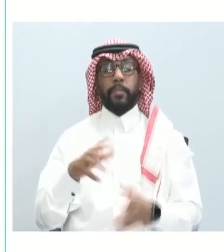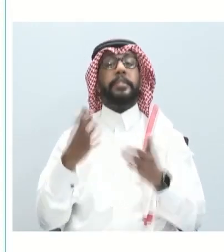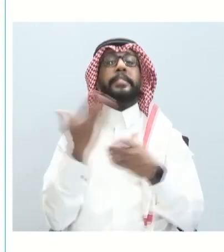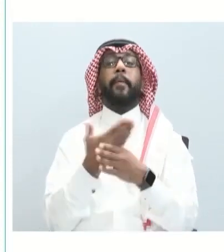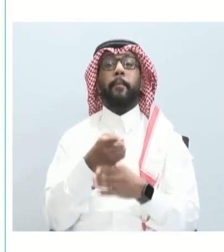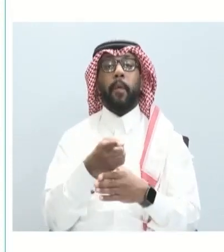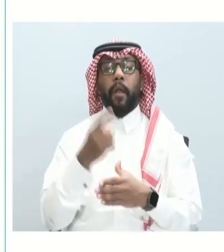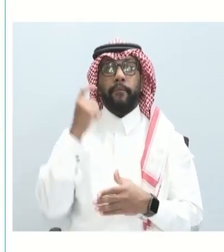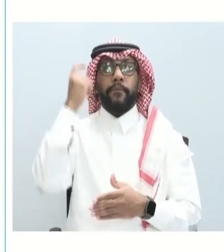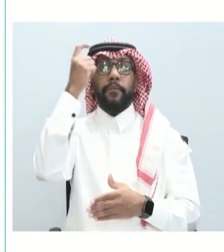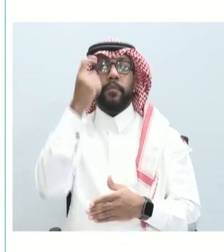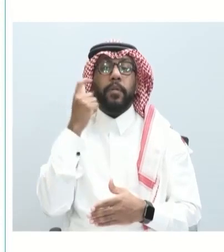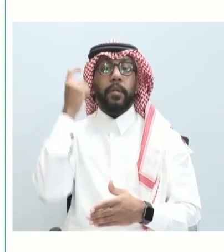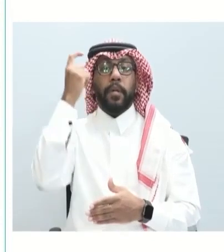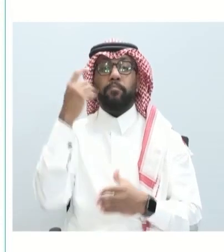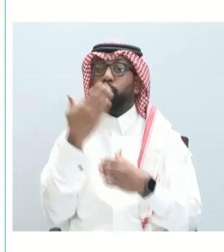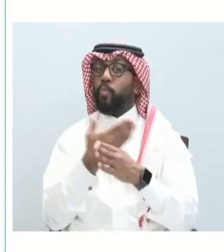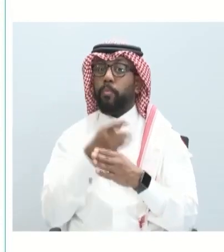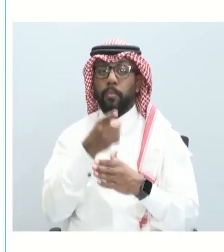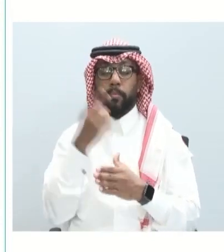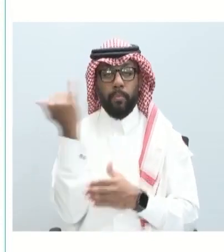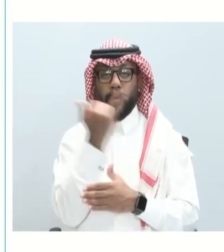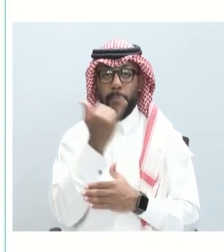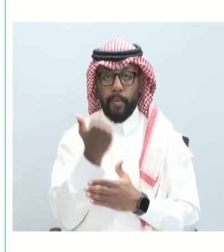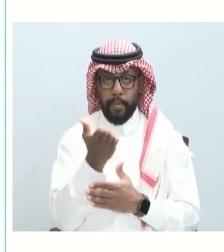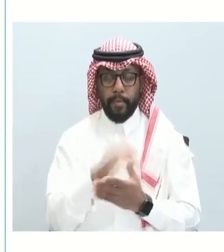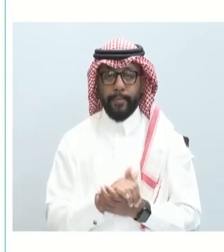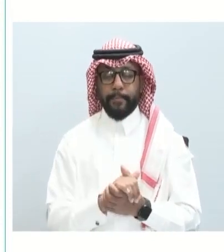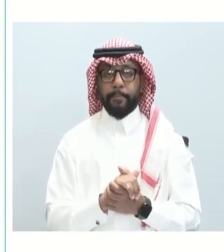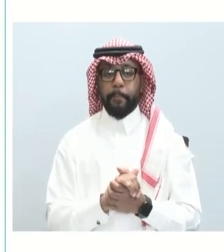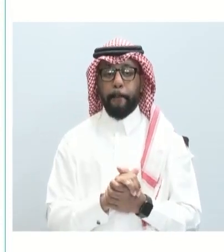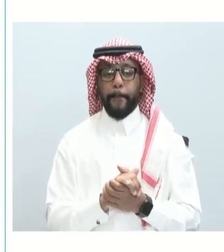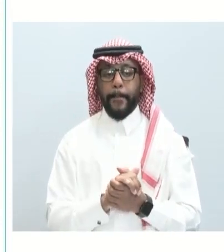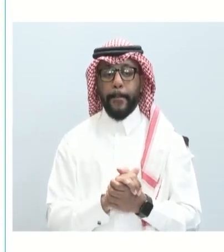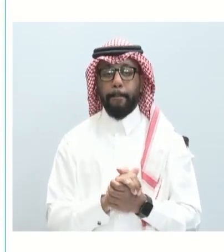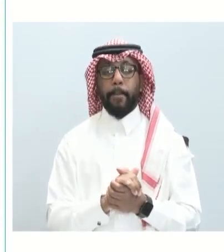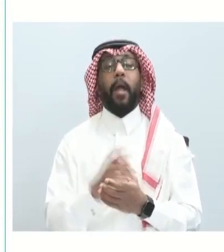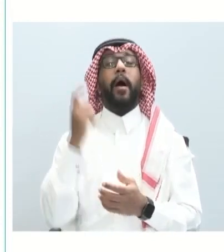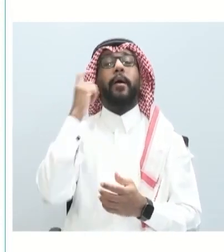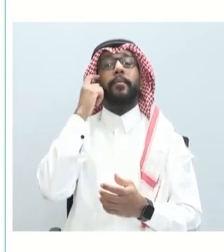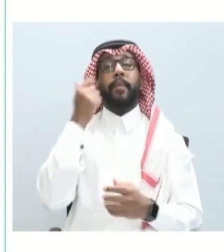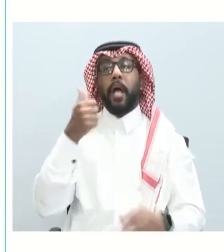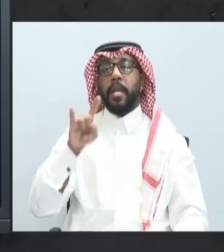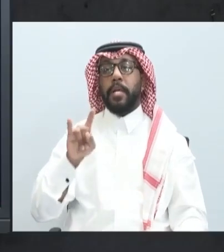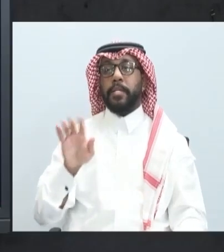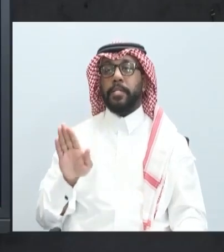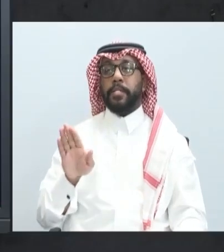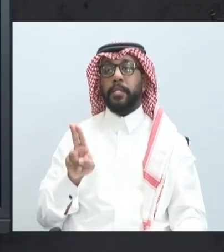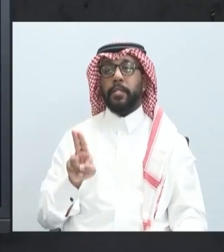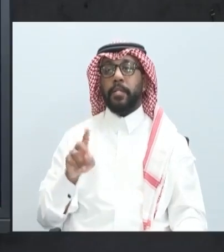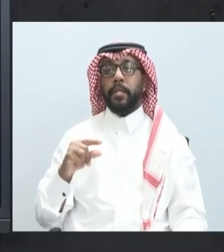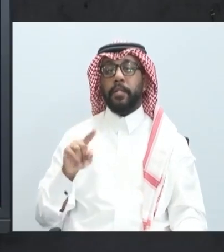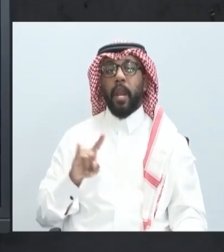الاستدلال المنطقي مهم في الحياه اليوميه تكلمنا عن اهميه الاستدلال المنطقي في الدرس السابق